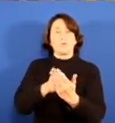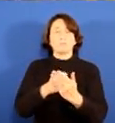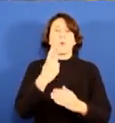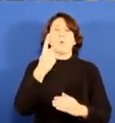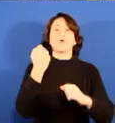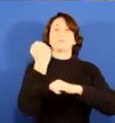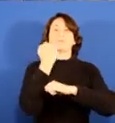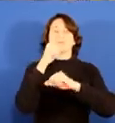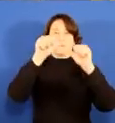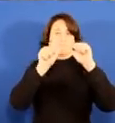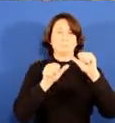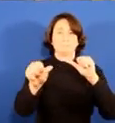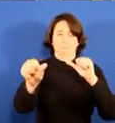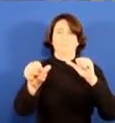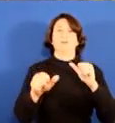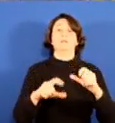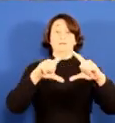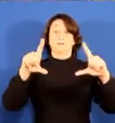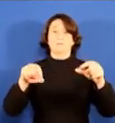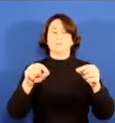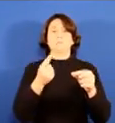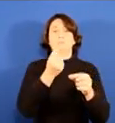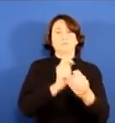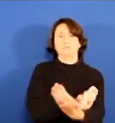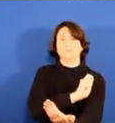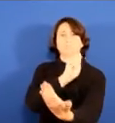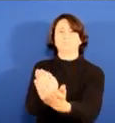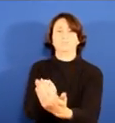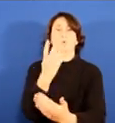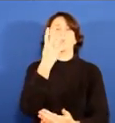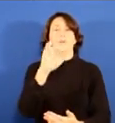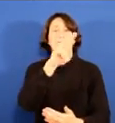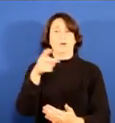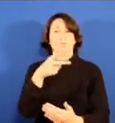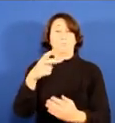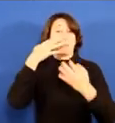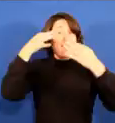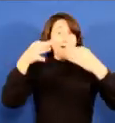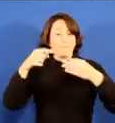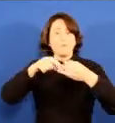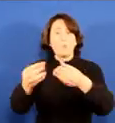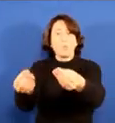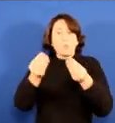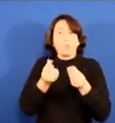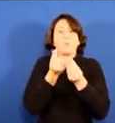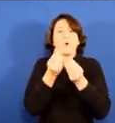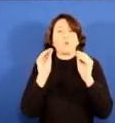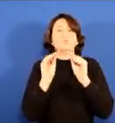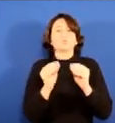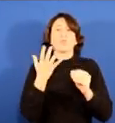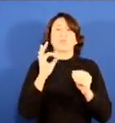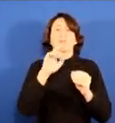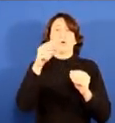du 50 euroko erosketa bat egiteko atxikitako edozein komertziotan. Guztira 15.000 bono jarriko dira